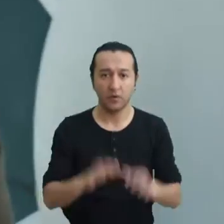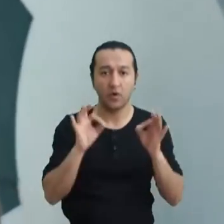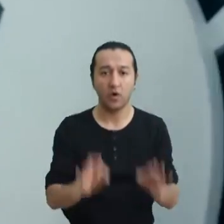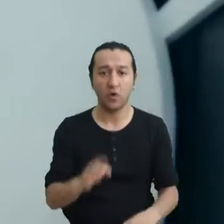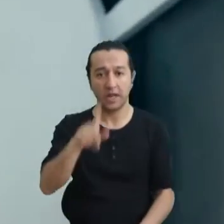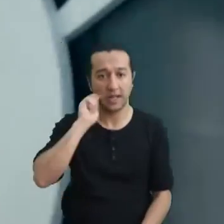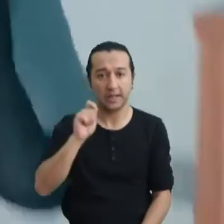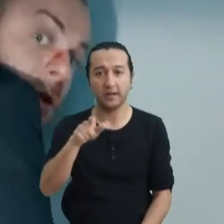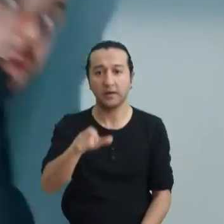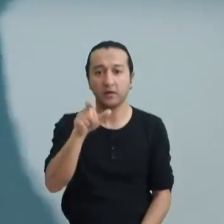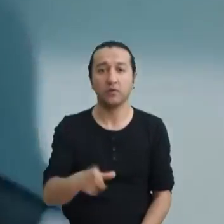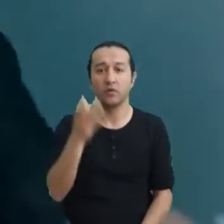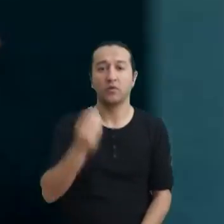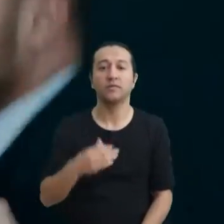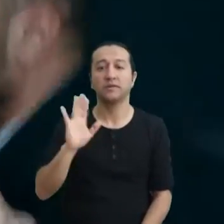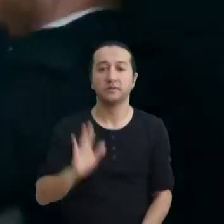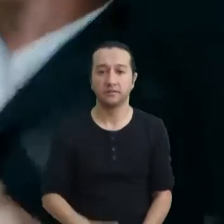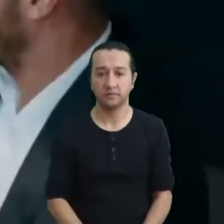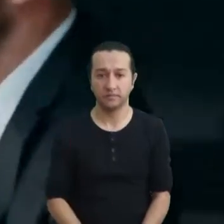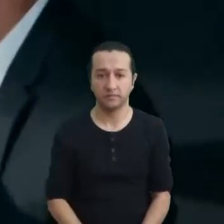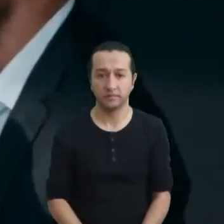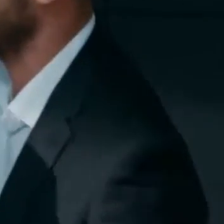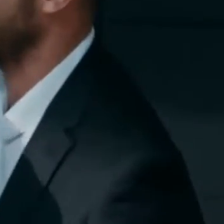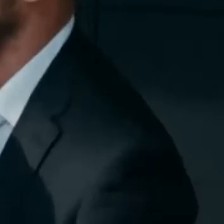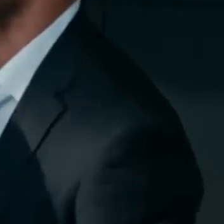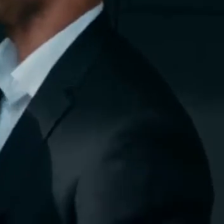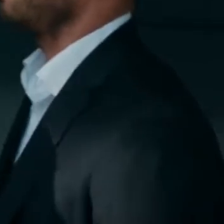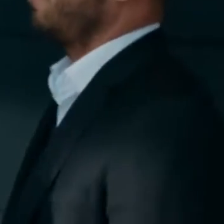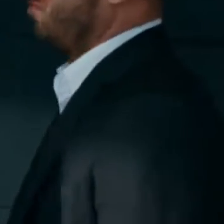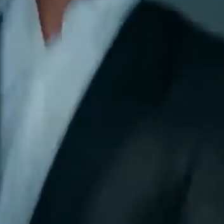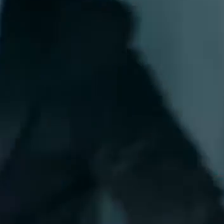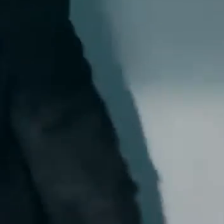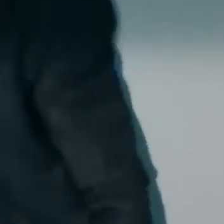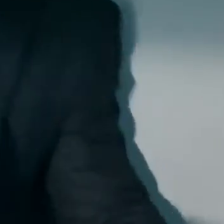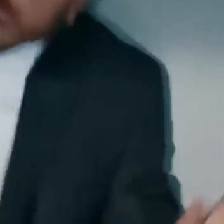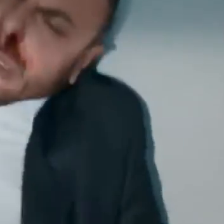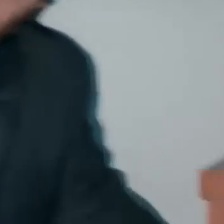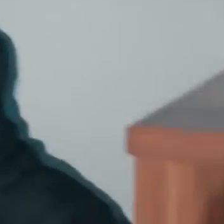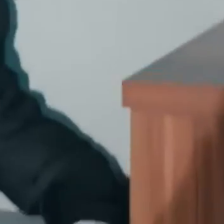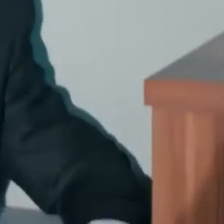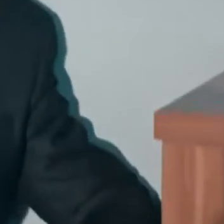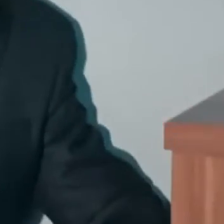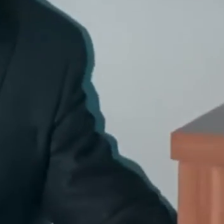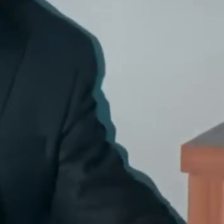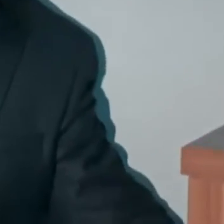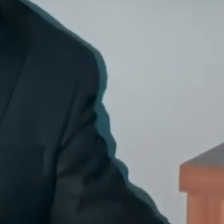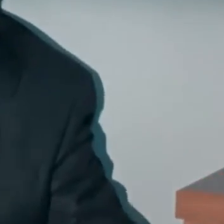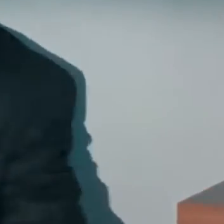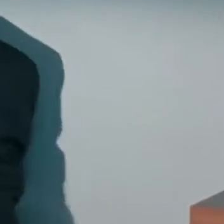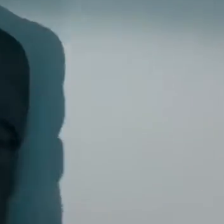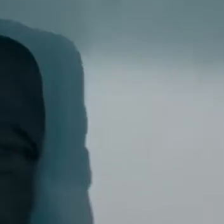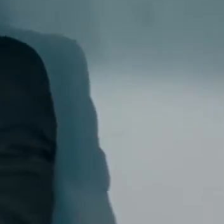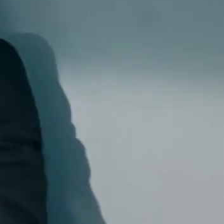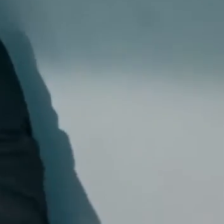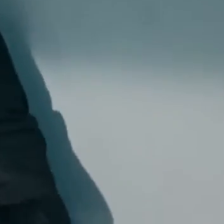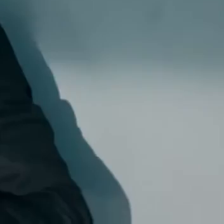Öyle delikanlılık olmaz. Tayfun iki yumruk sallayacak oldu. Cahit bir kolunu da kavradı ve kafa attı. Tayfun'un